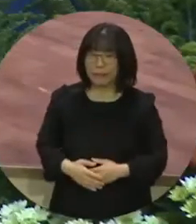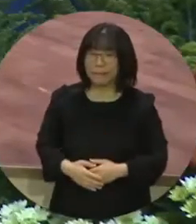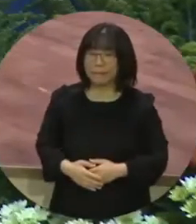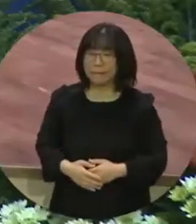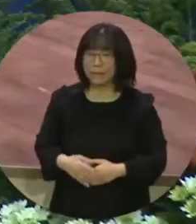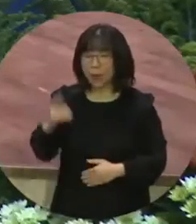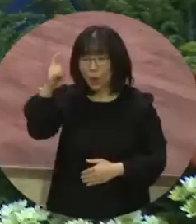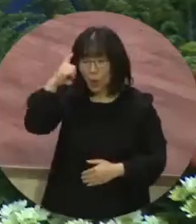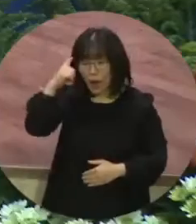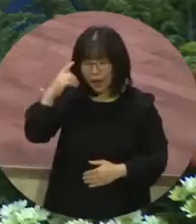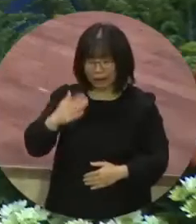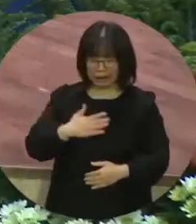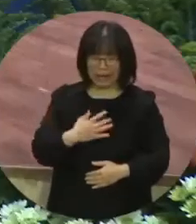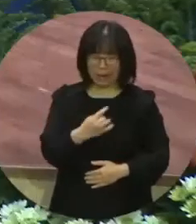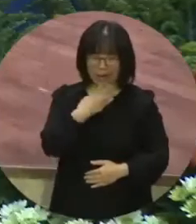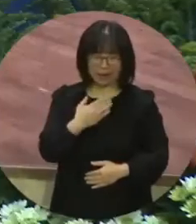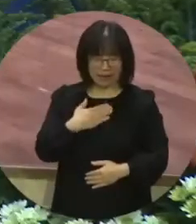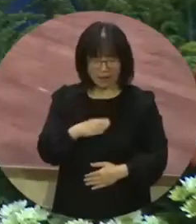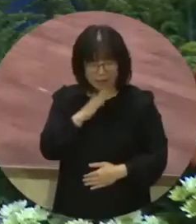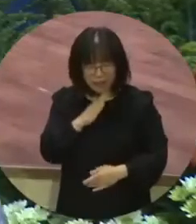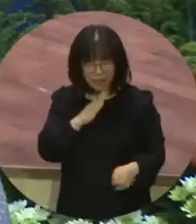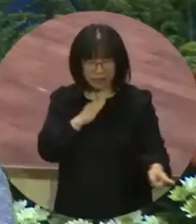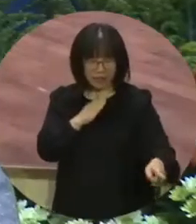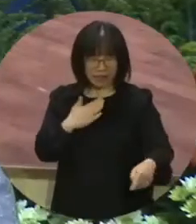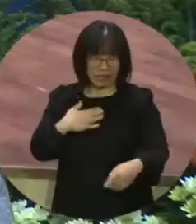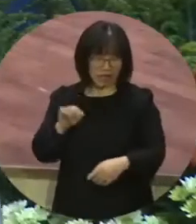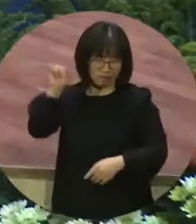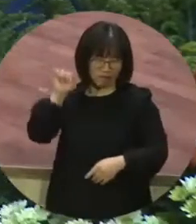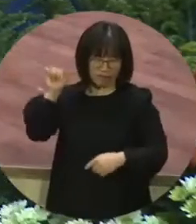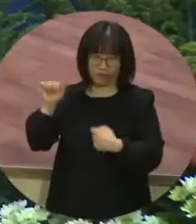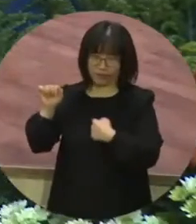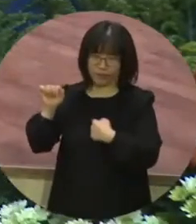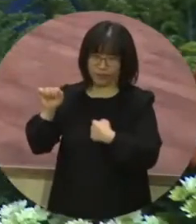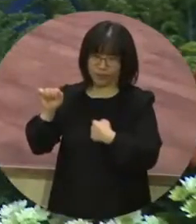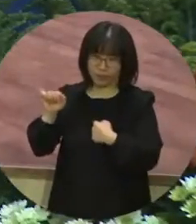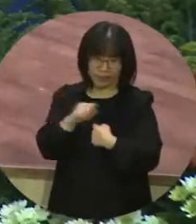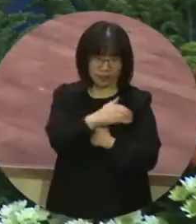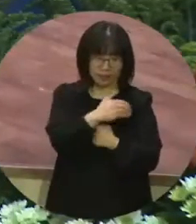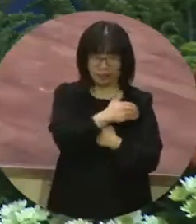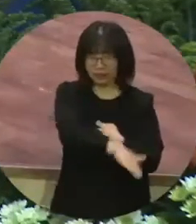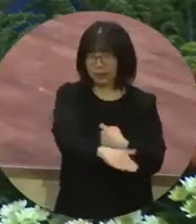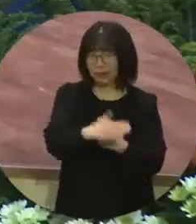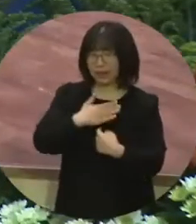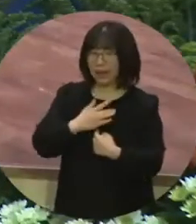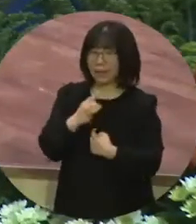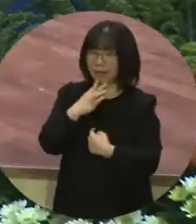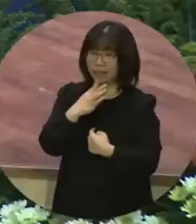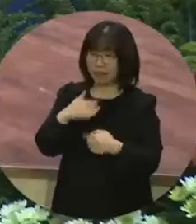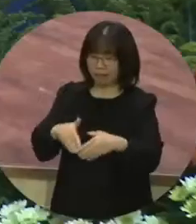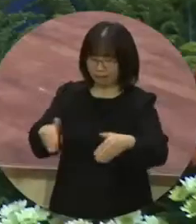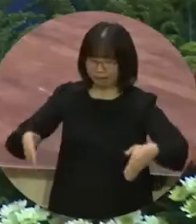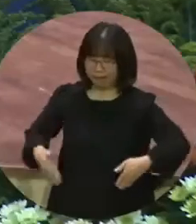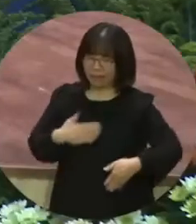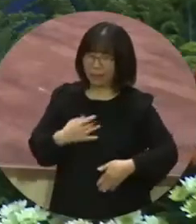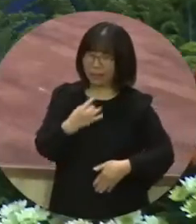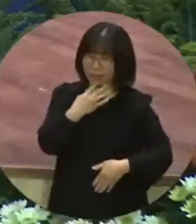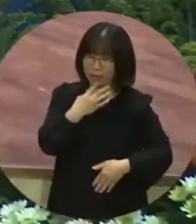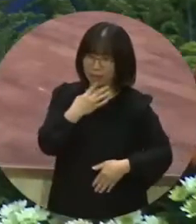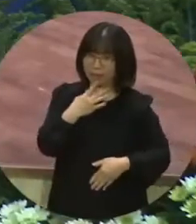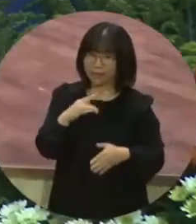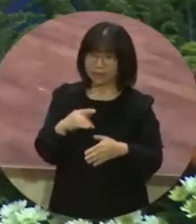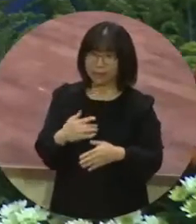그러냐? 자기만 옳다는 거예요. 자기 주장만 옳다는 겁니다. 자기 생각이 맞다는 겁니다. 여기에